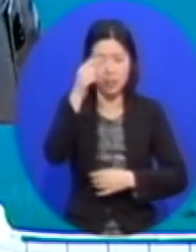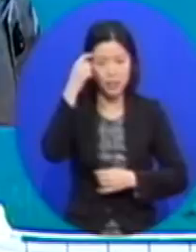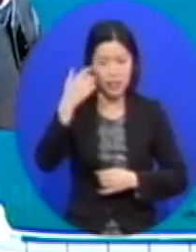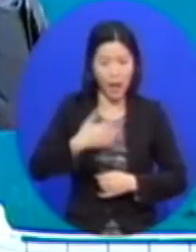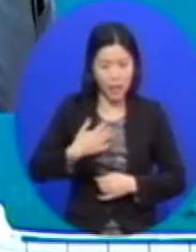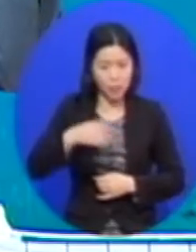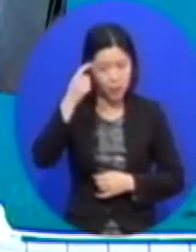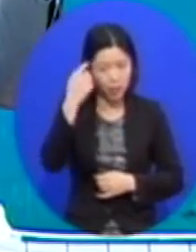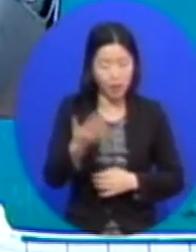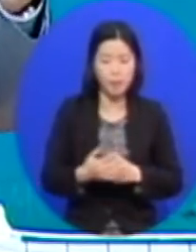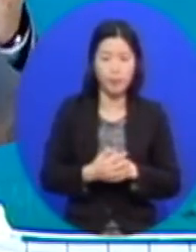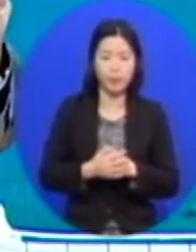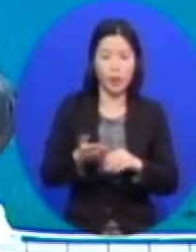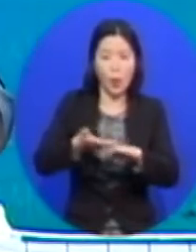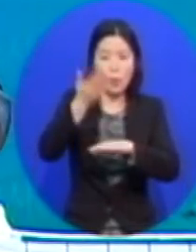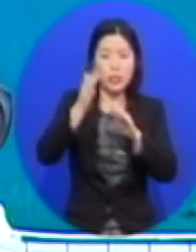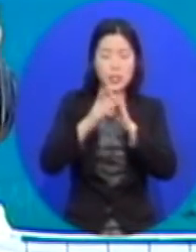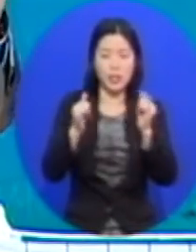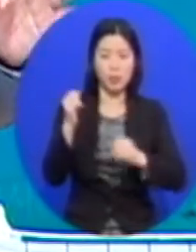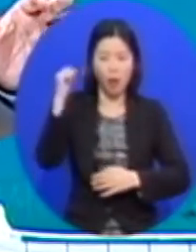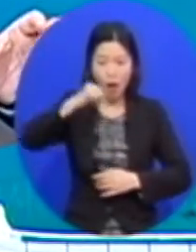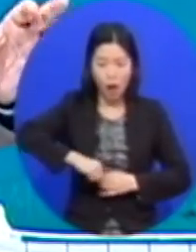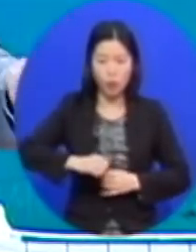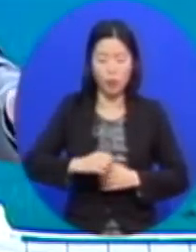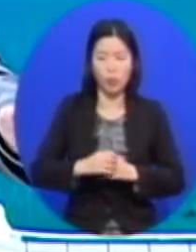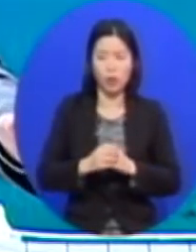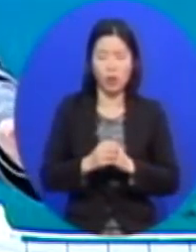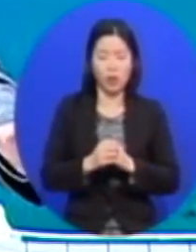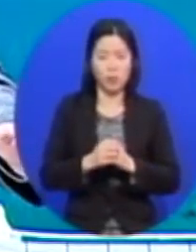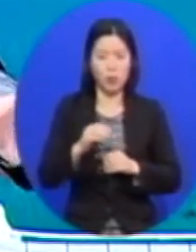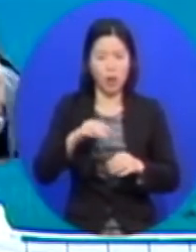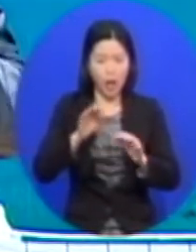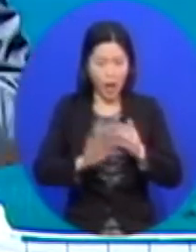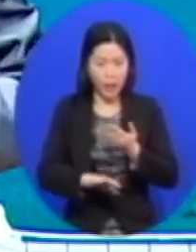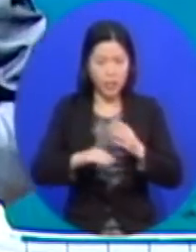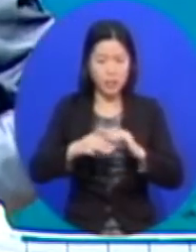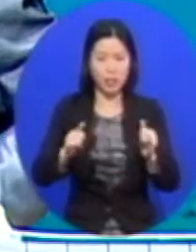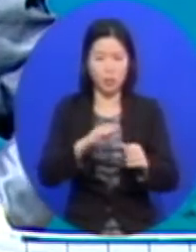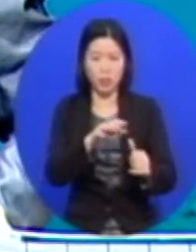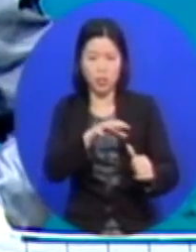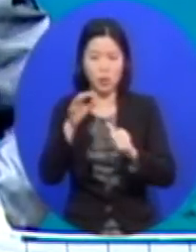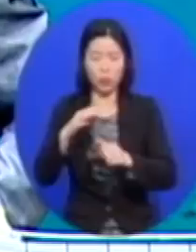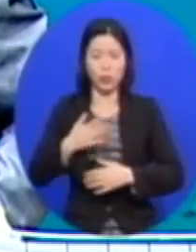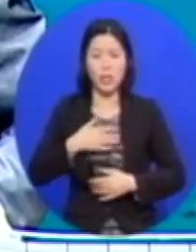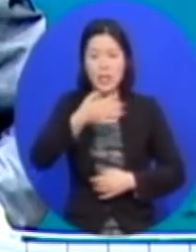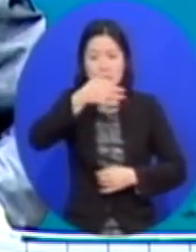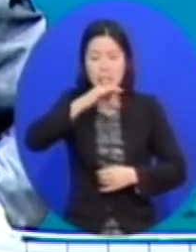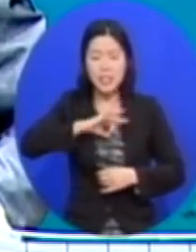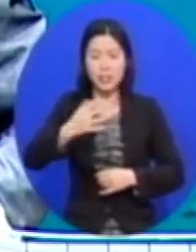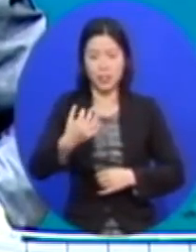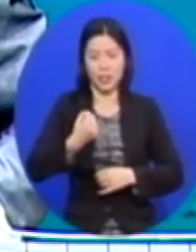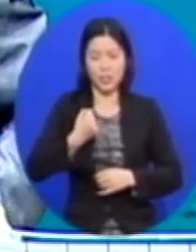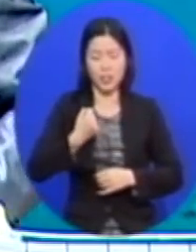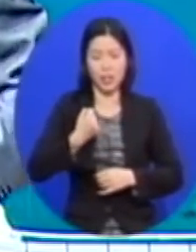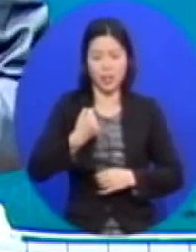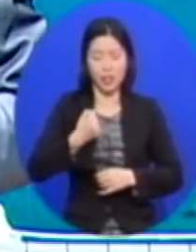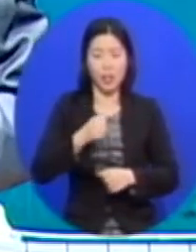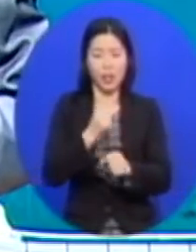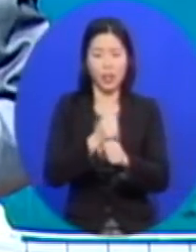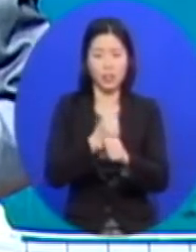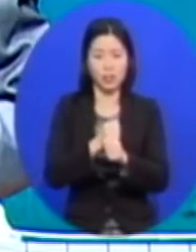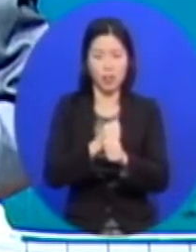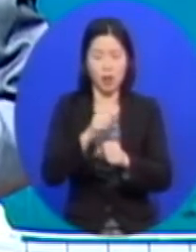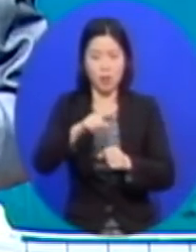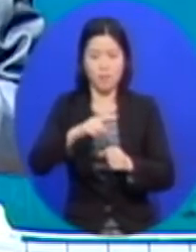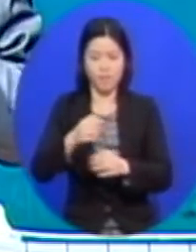위 사람에 대해서는 불순종 하게 하고 아랫사람을 은 이용해서 내 이익을 얻게 하려고 하는 굴림